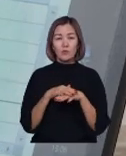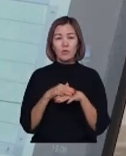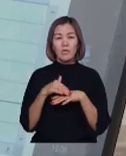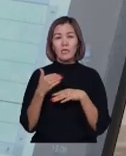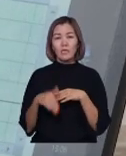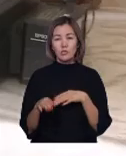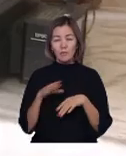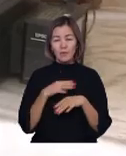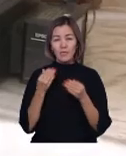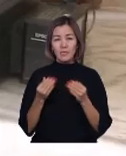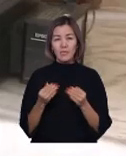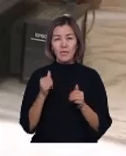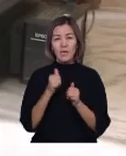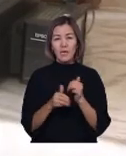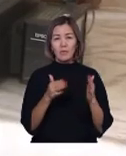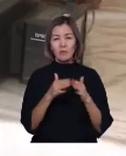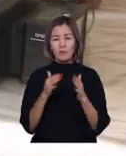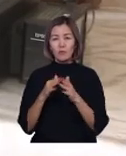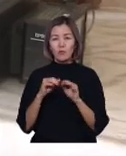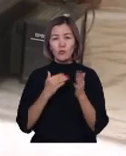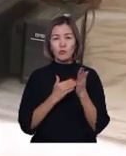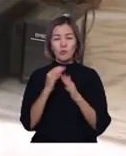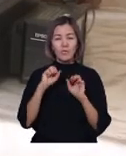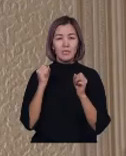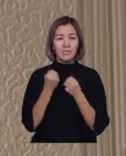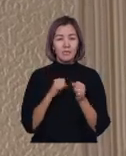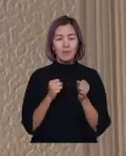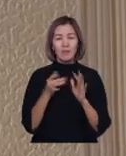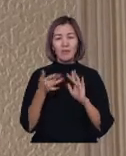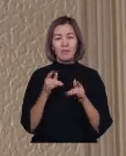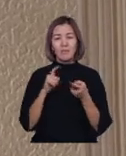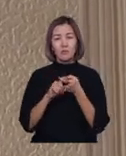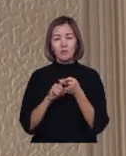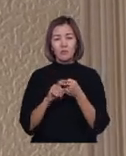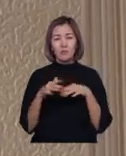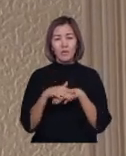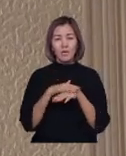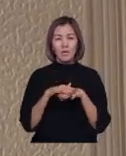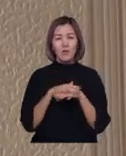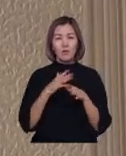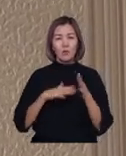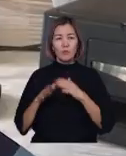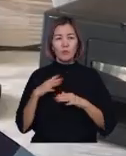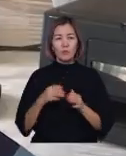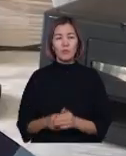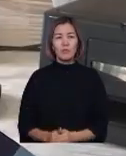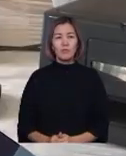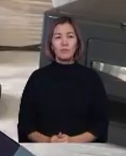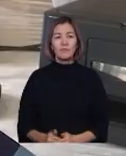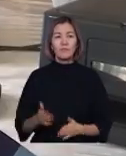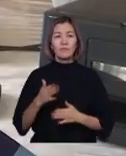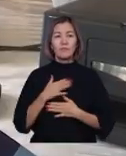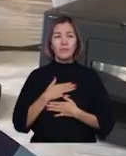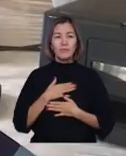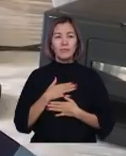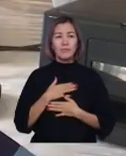кенжелеп қалған. Енді міне әрбір үйге жоғары сапалы кабелді интернет қосылып, ел қуанышы еселеніп отыр. Біз қаншалық